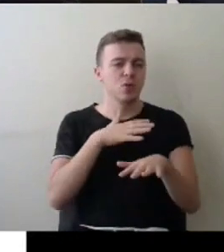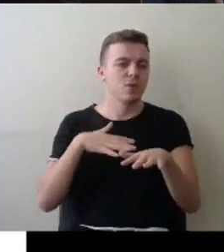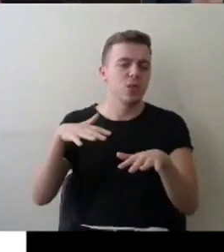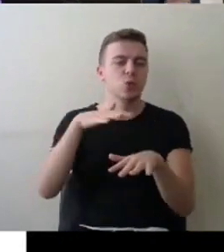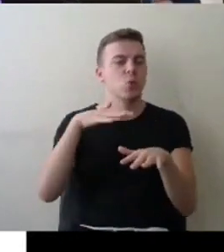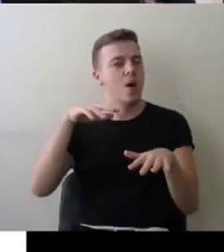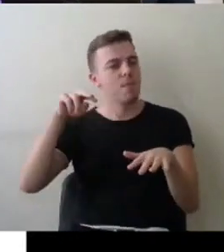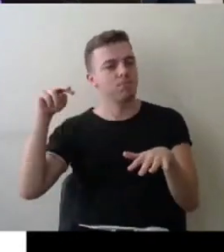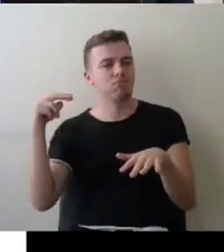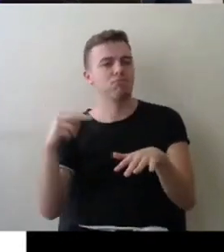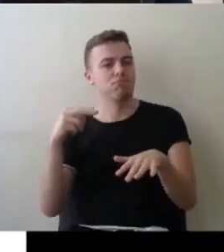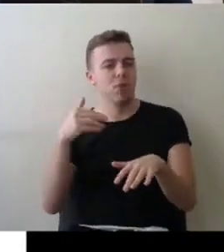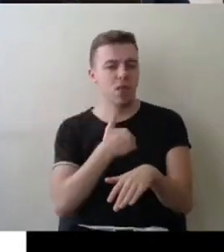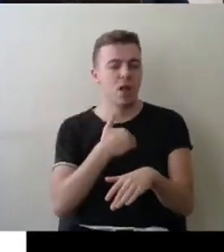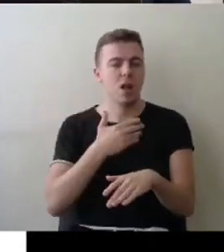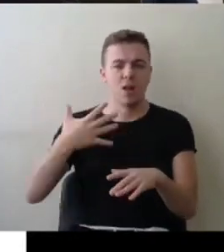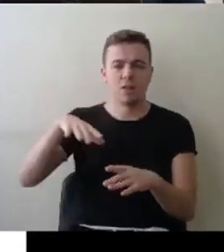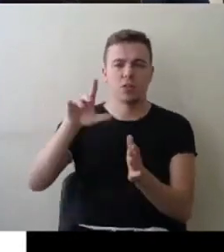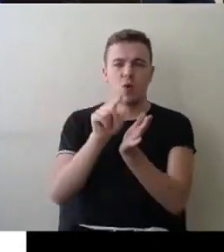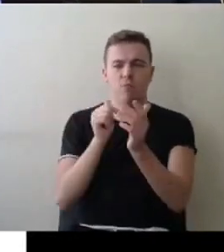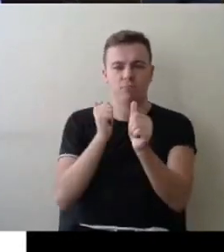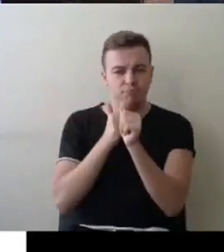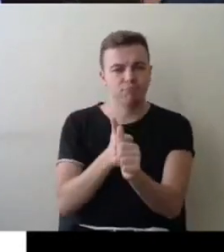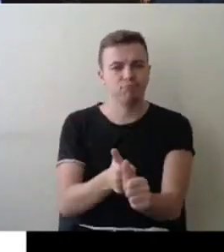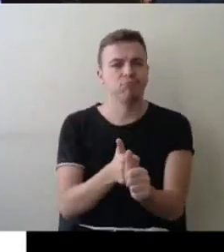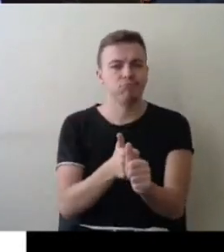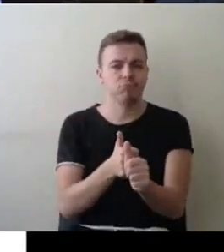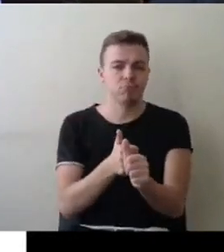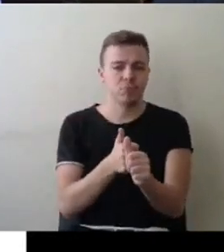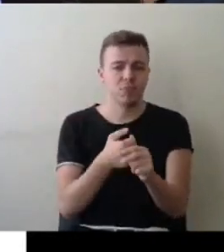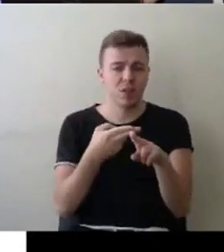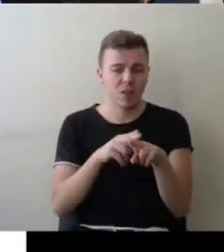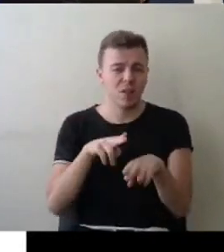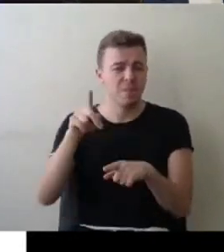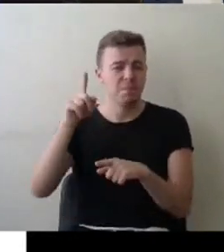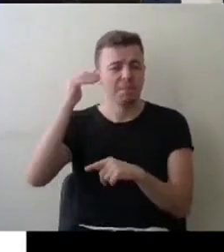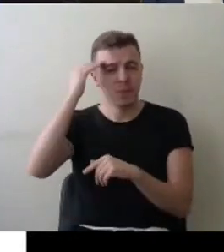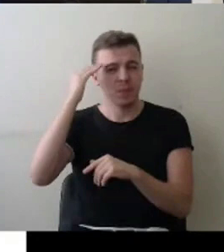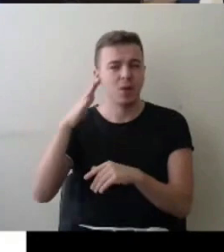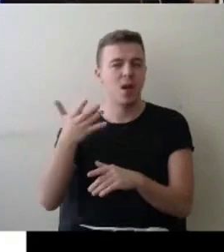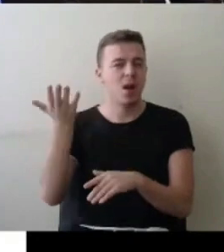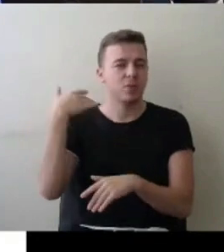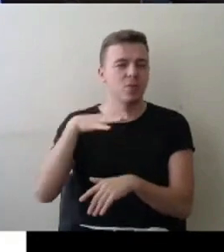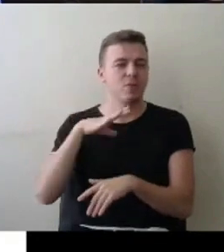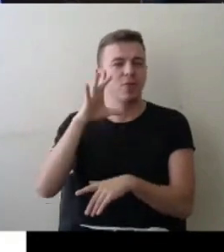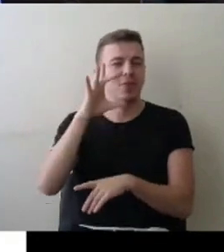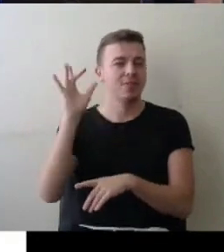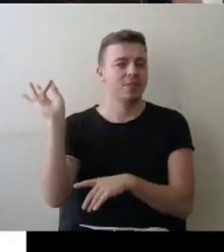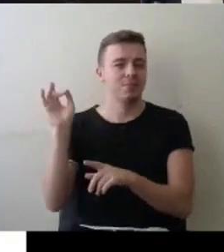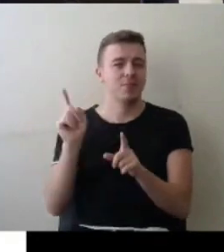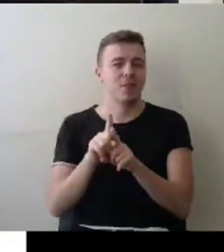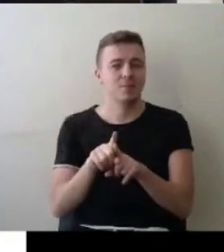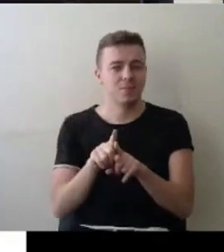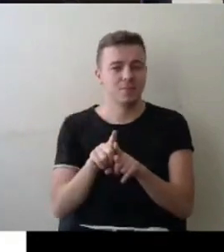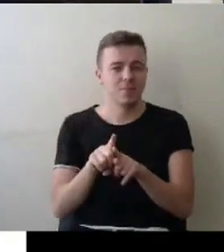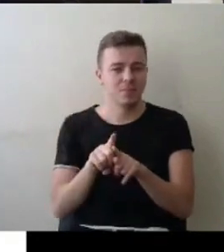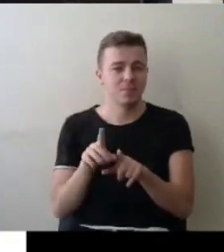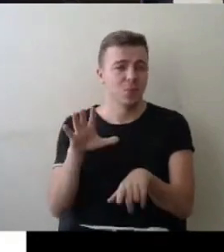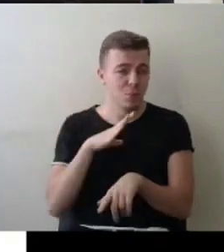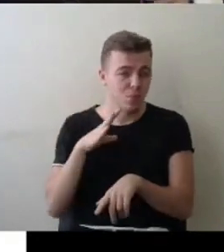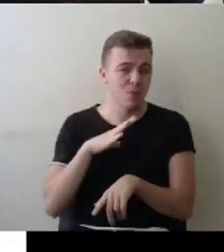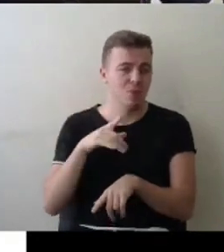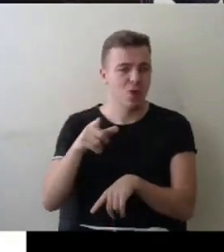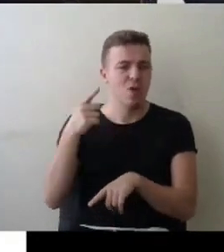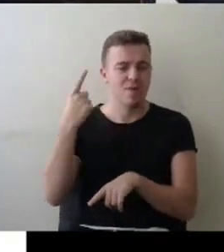interesas ir visi turi paklūsti. Ne? Tai mums primena, kurie atsimenam sovietmintį, reiškia, kad buvo tam tikras kažkoks tai